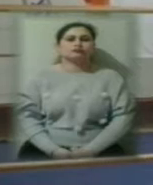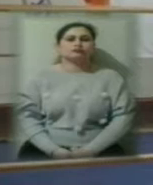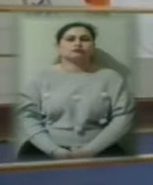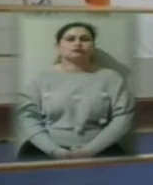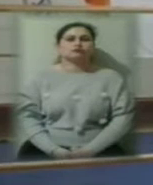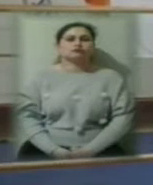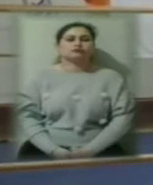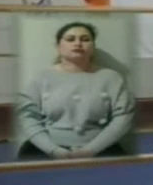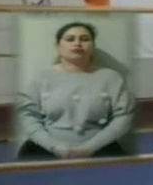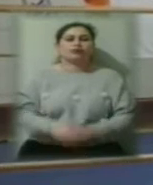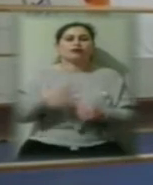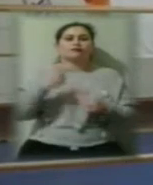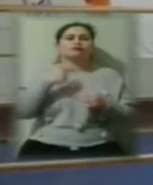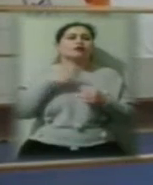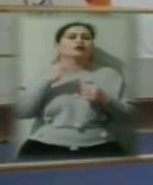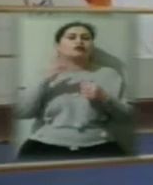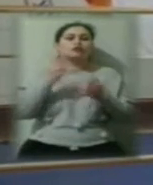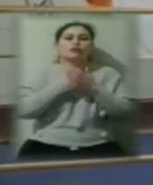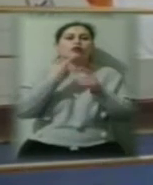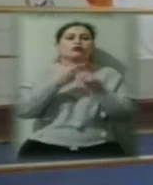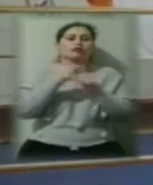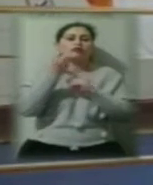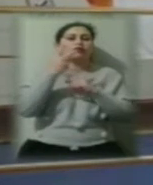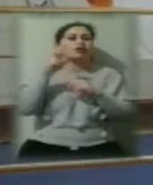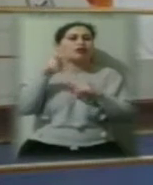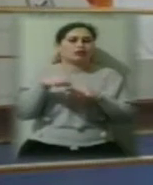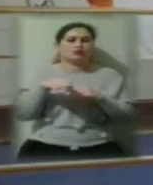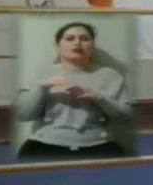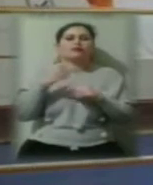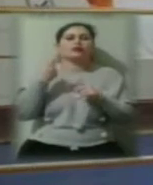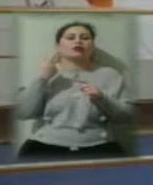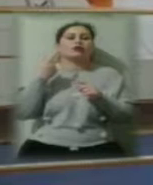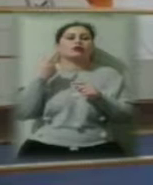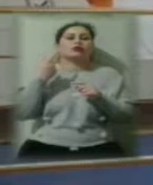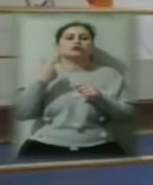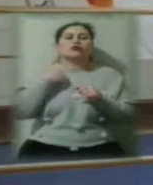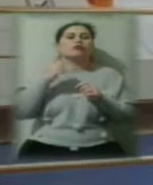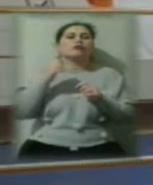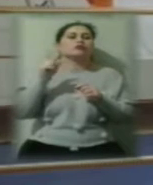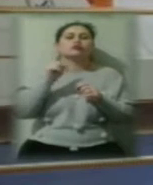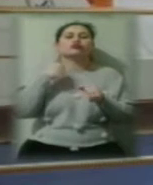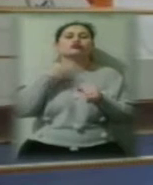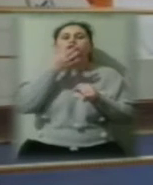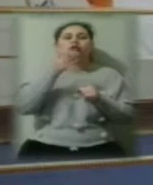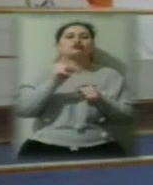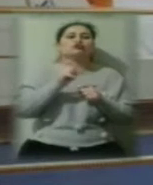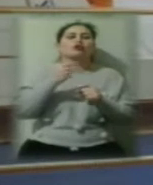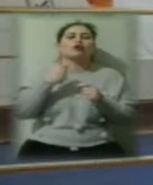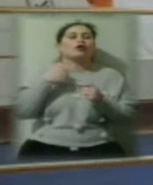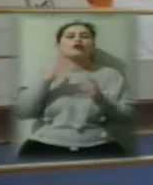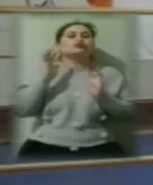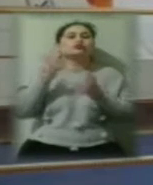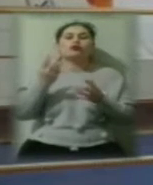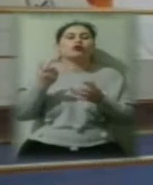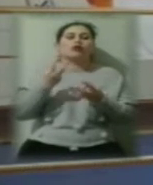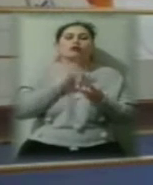Готувався до цього я 12 років. Це, я не можу сказати, що це було щось там неймовірне, я не можу